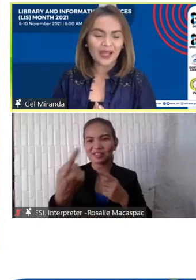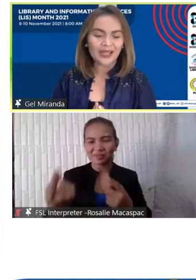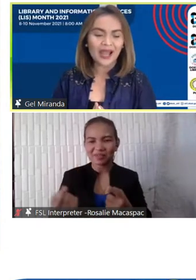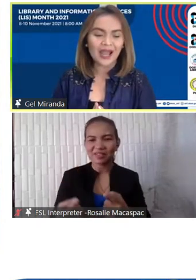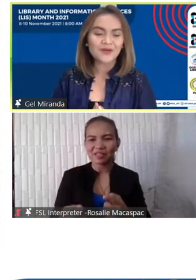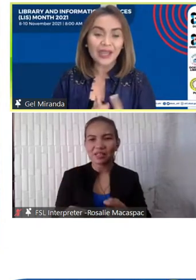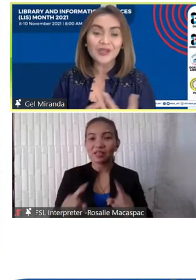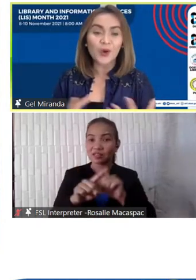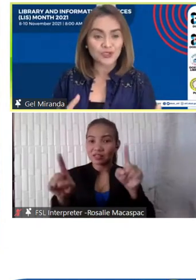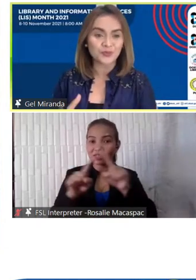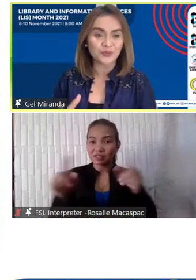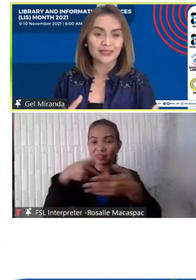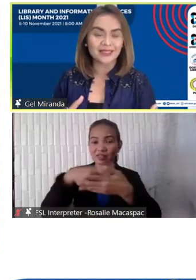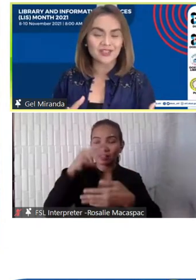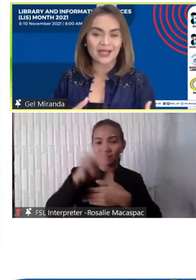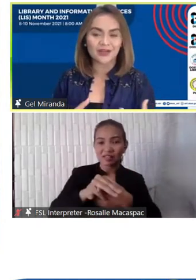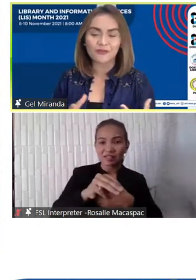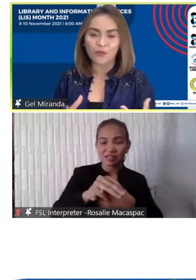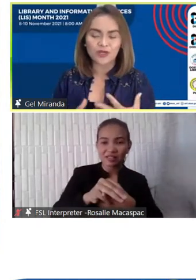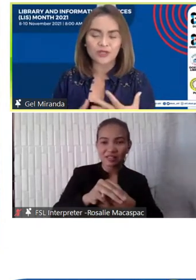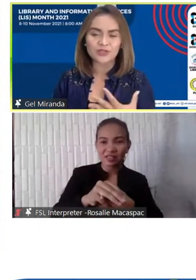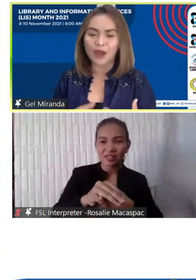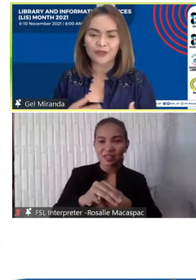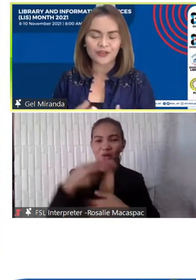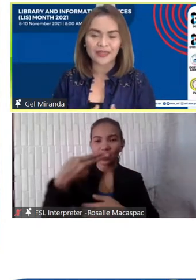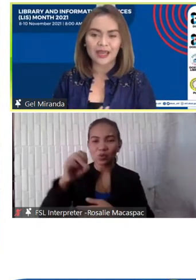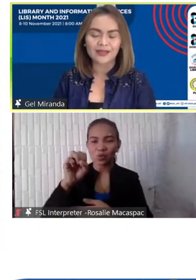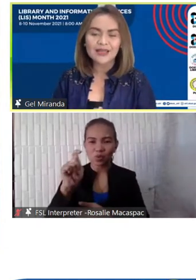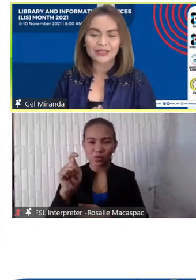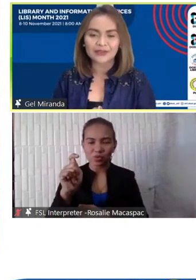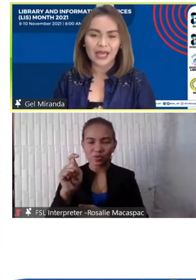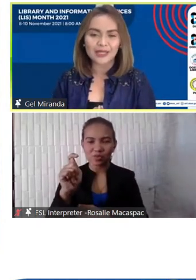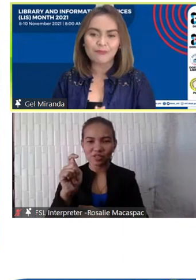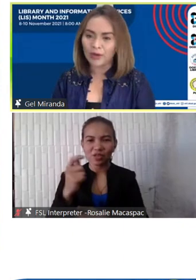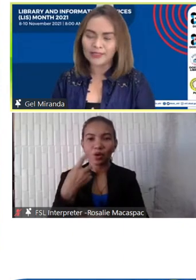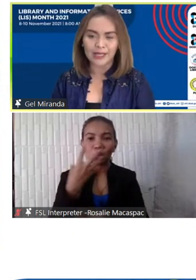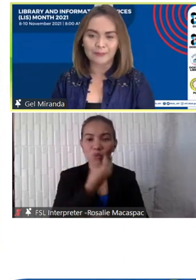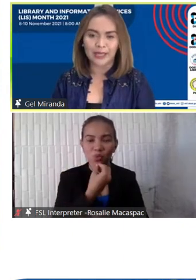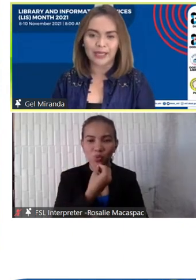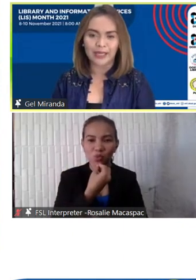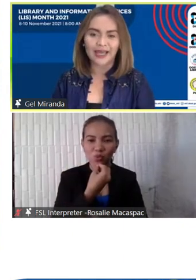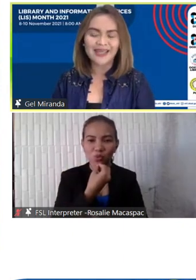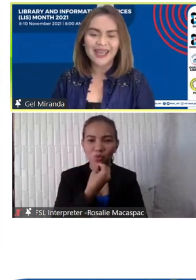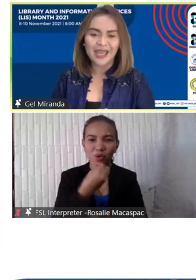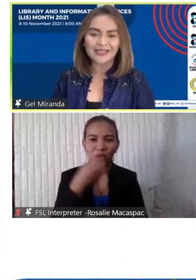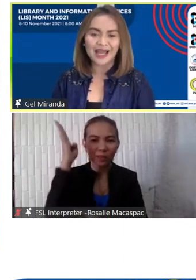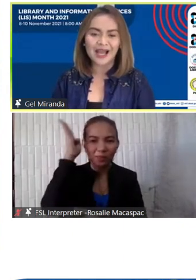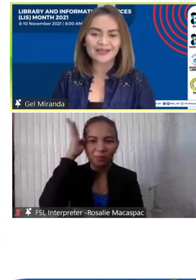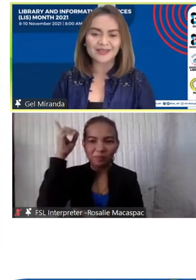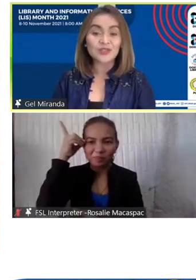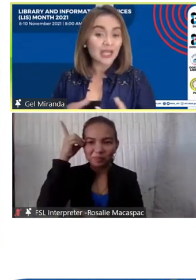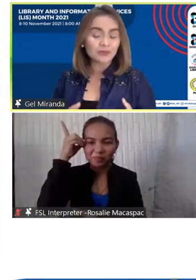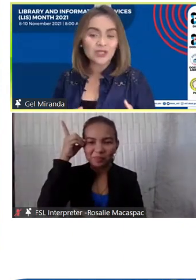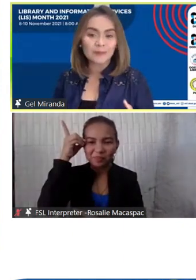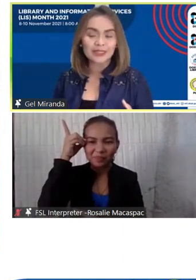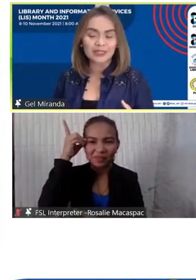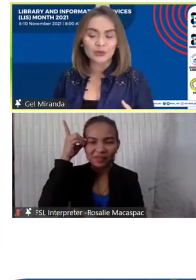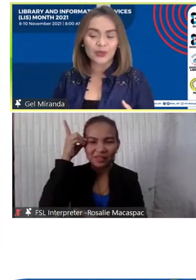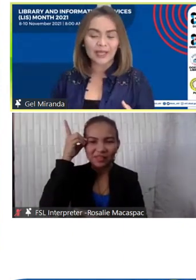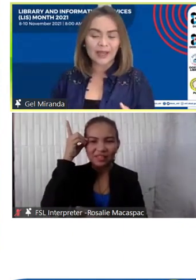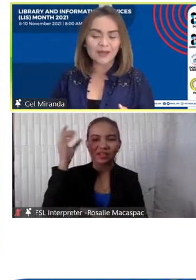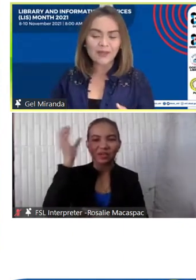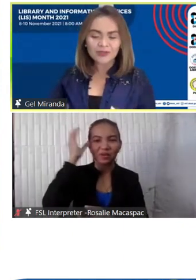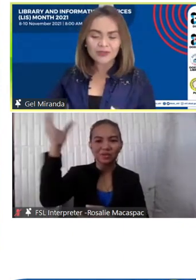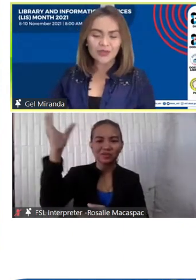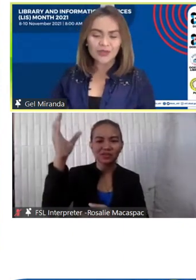programa ay ang main host po natin dyan, of course, no other than Secretary Boy de la Peña. And ang konsepto naman nito